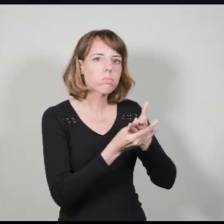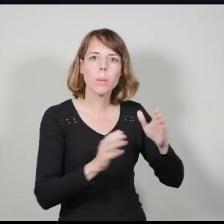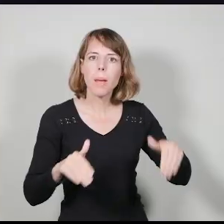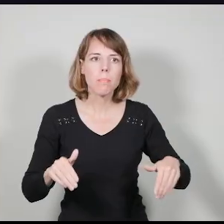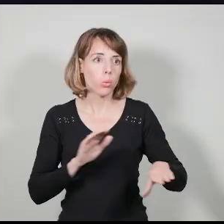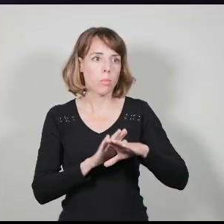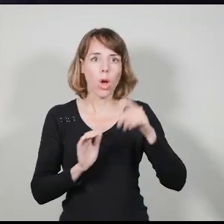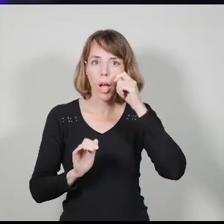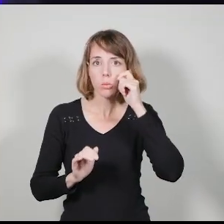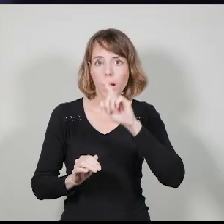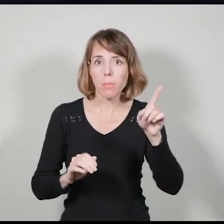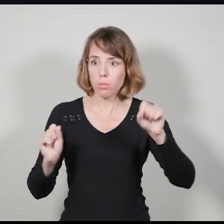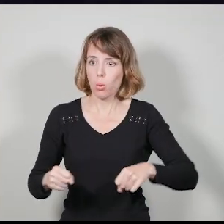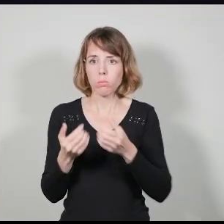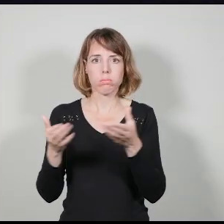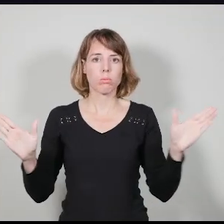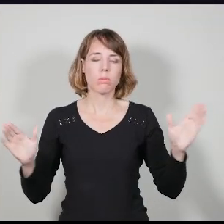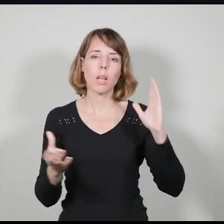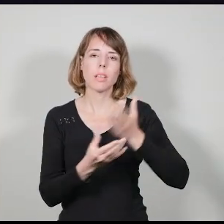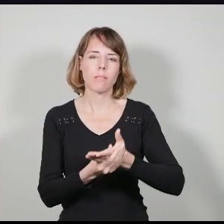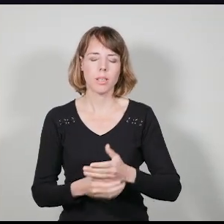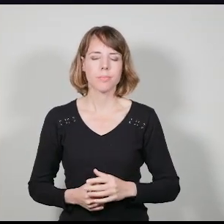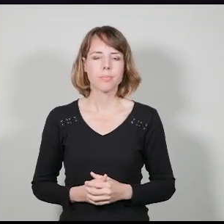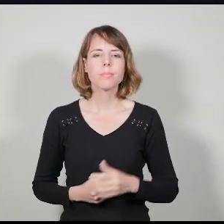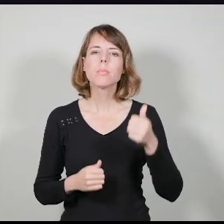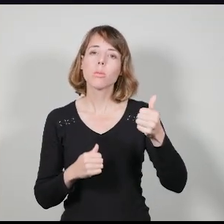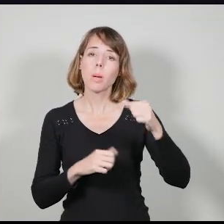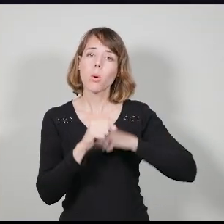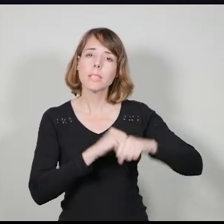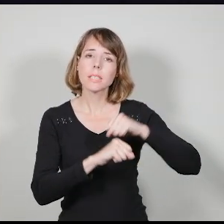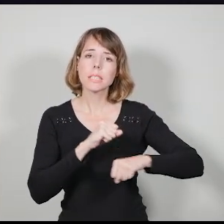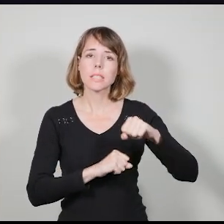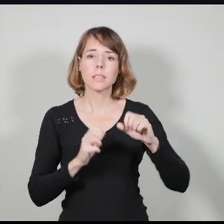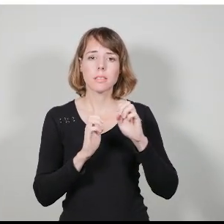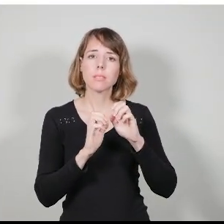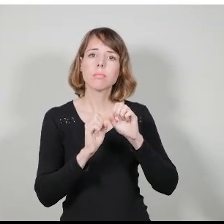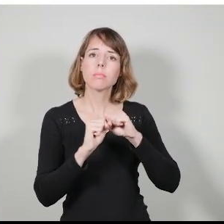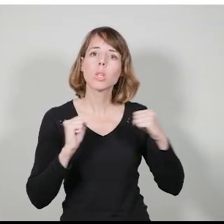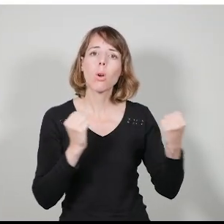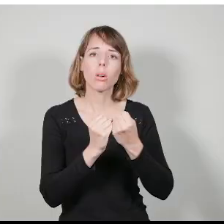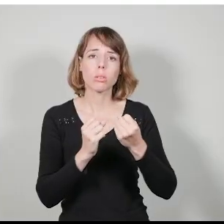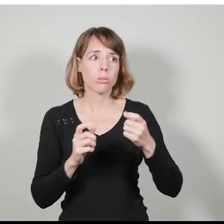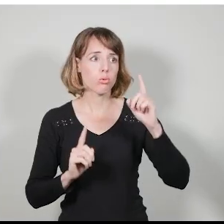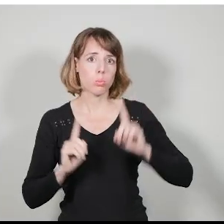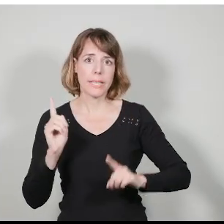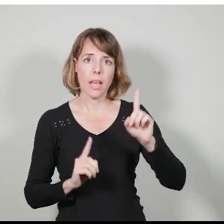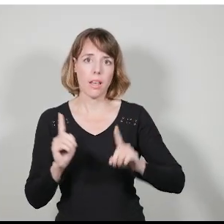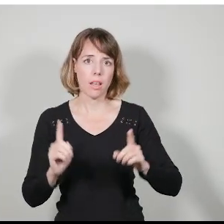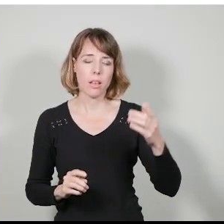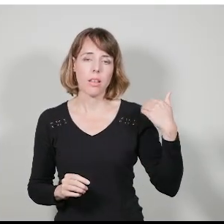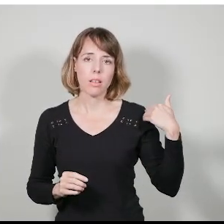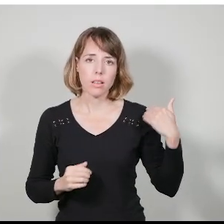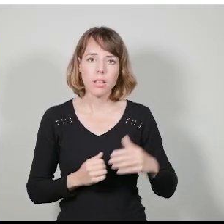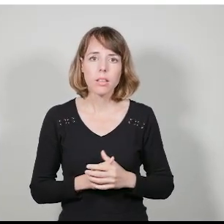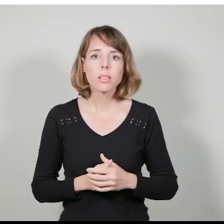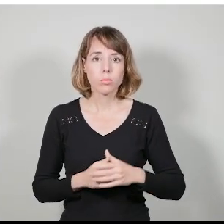originel. Vous avez organisé un colloque en juillet, porté aussi par les travaux que l'équipe scientifique a menés sur le projet, rassemblant l'ensemble